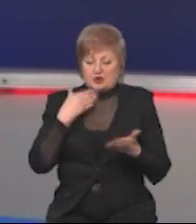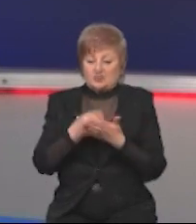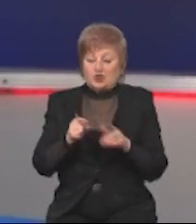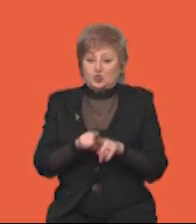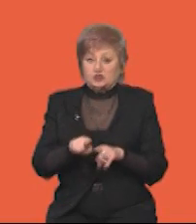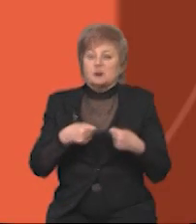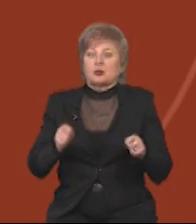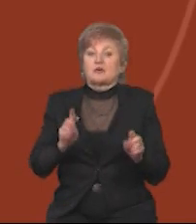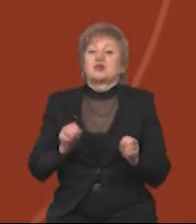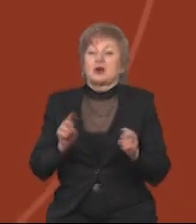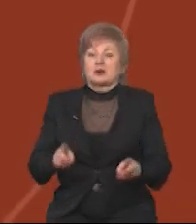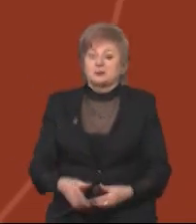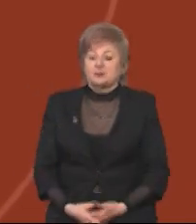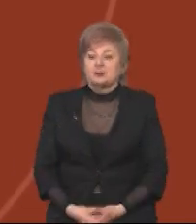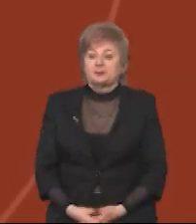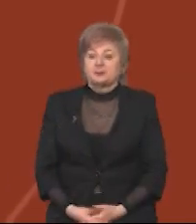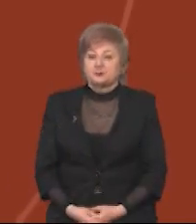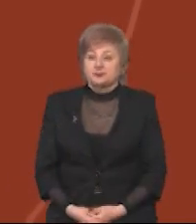сезонну.